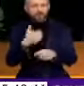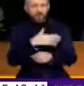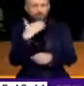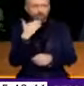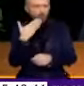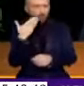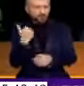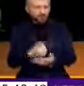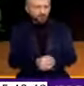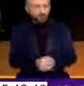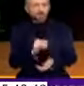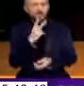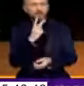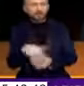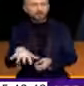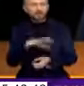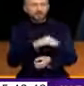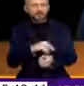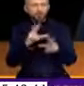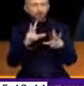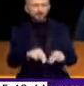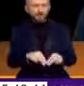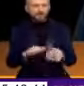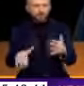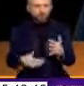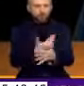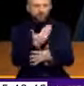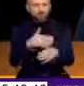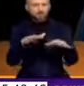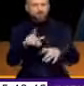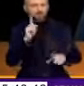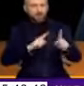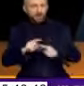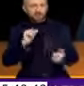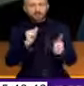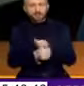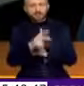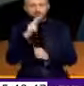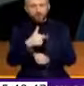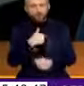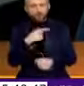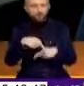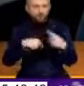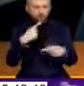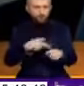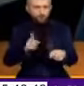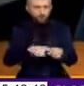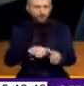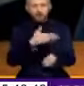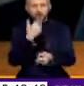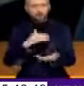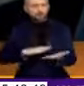набагато легше. Так, пане Юрію, і хочу... дивіться, всі обіцяли відновити місцеві ради. Замість 3 роки ми про це говоримо, але